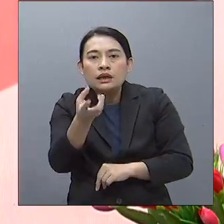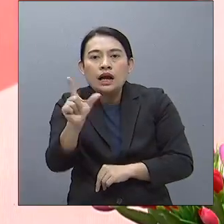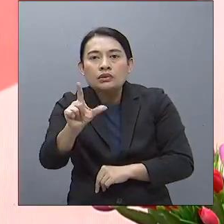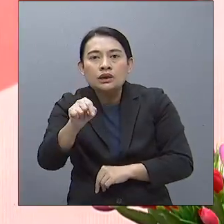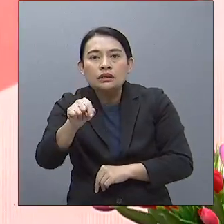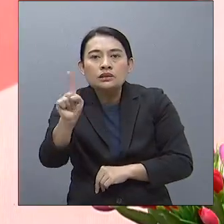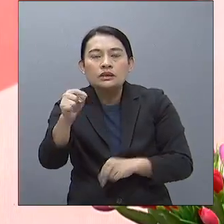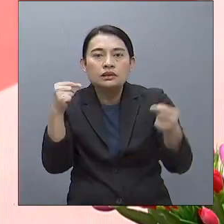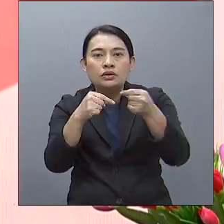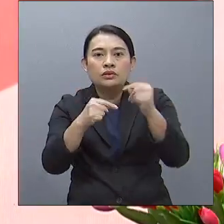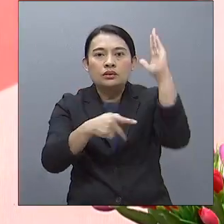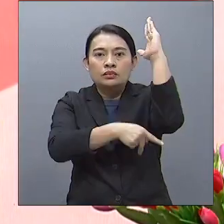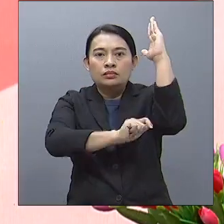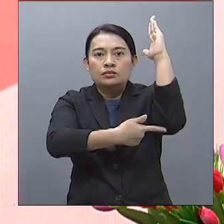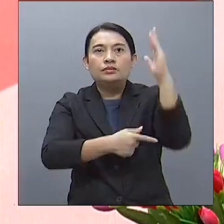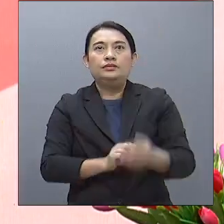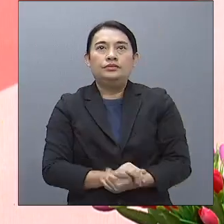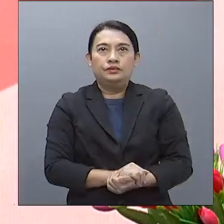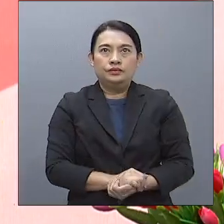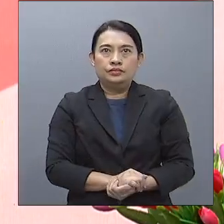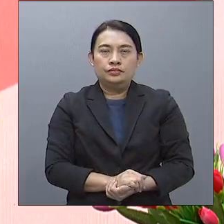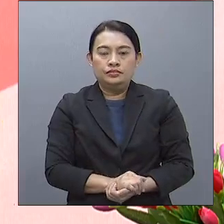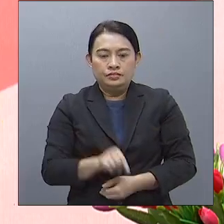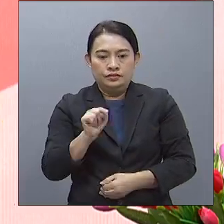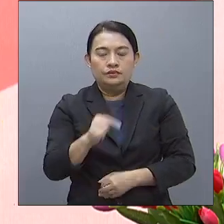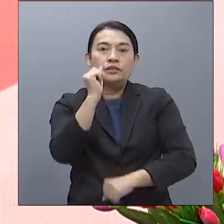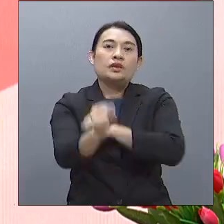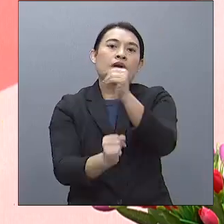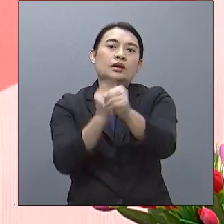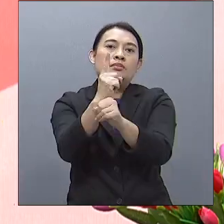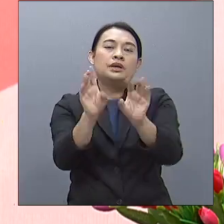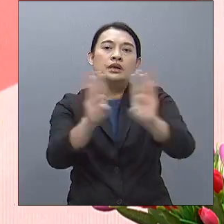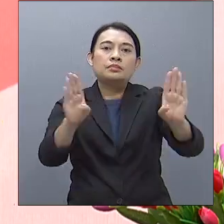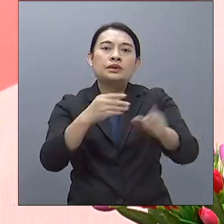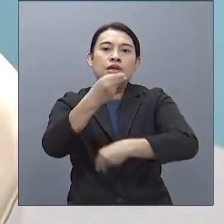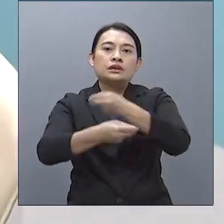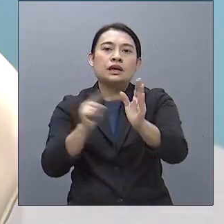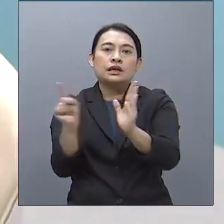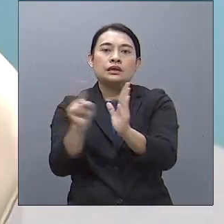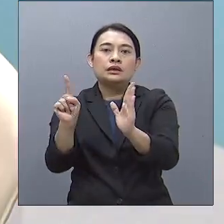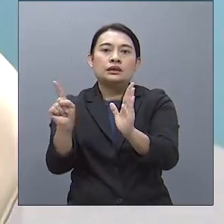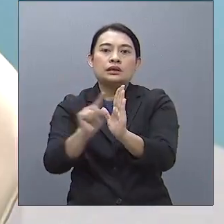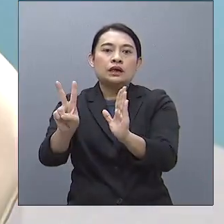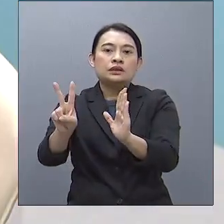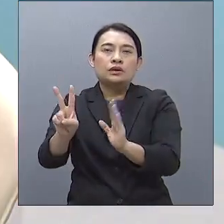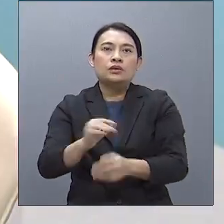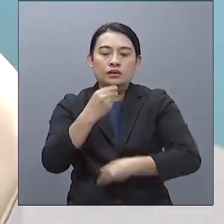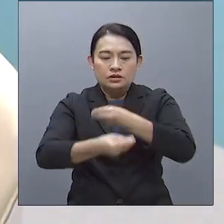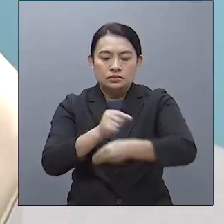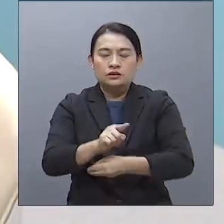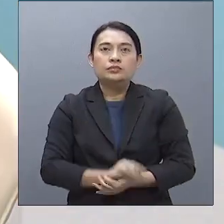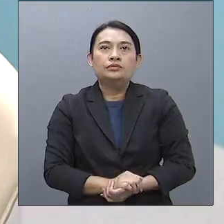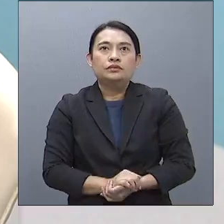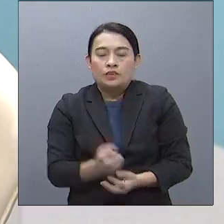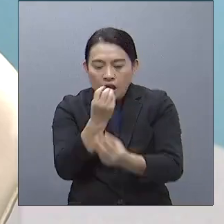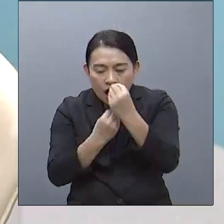งาที่เนี่ยต้องบอกเลยว่างงเหมือนกันเพราะปีนึงเขาเปิดขายแค่2ครั้ง แล้วคือทีมงานนะเขาไม่ปล่อยเวลาการกินอาห